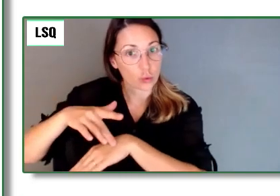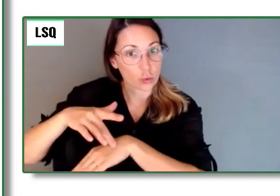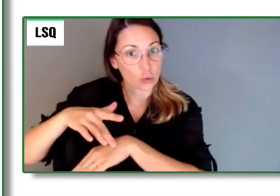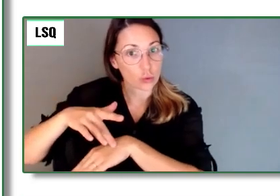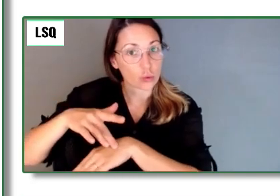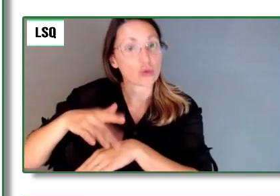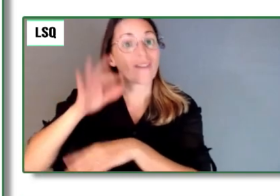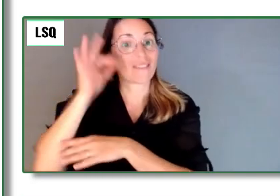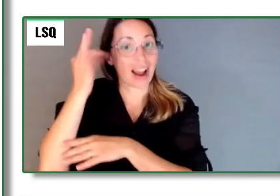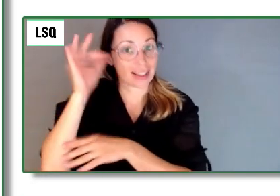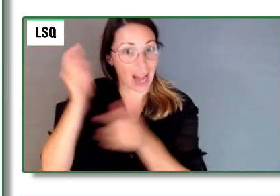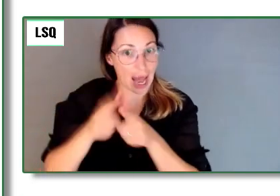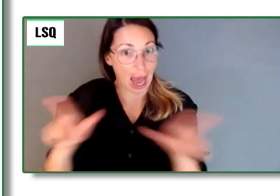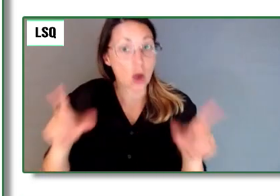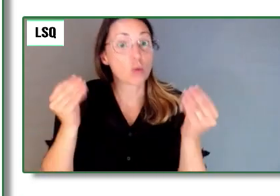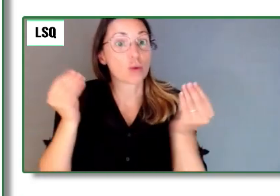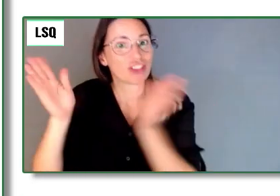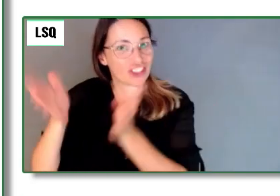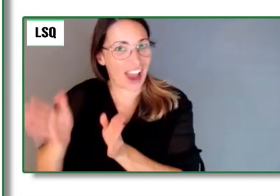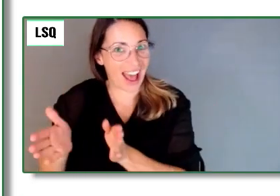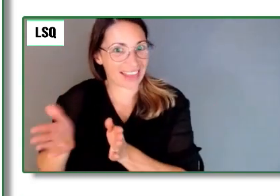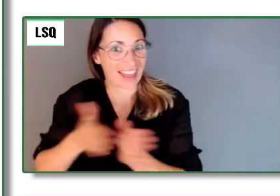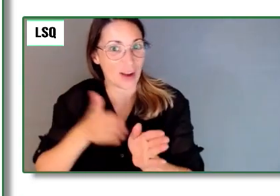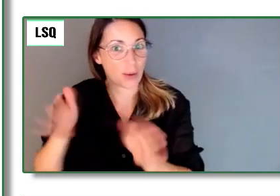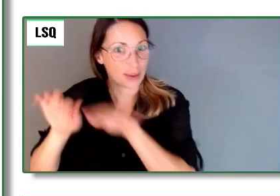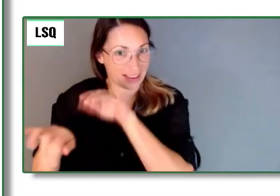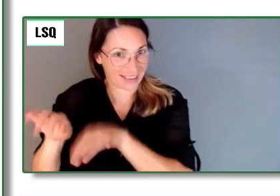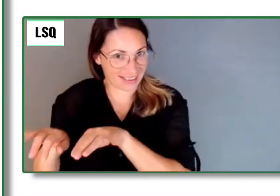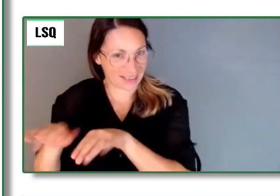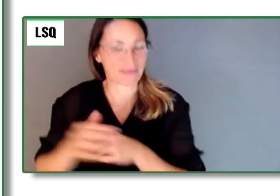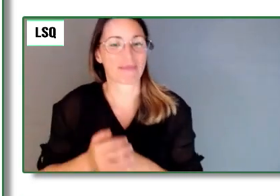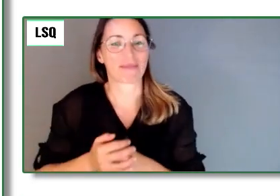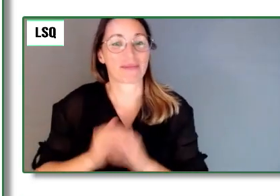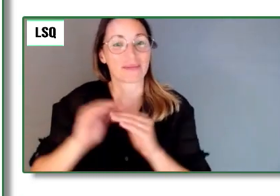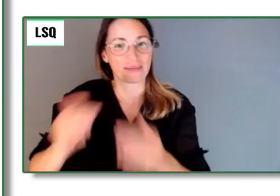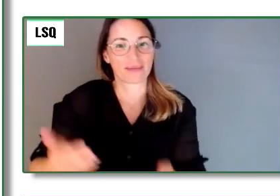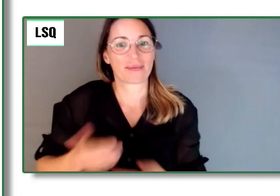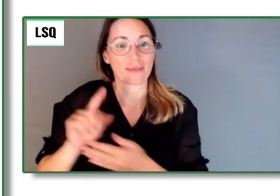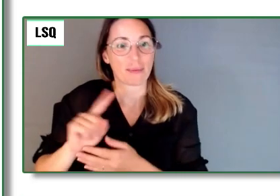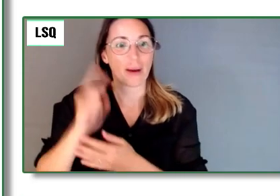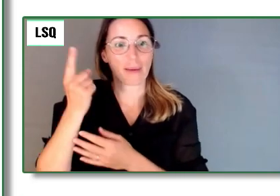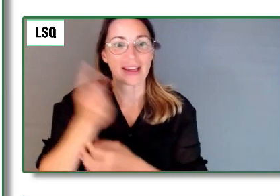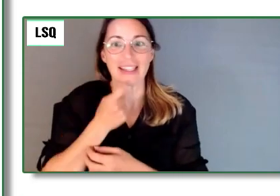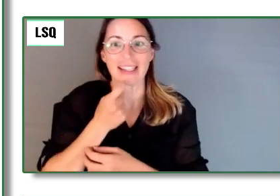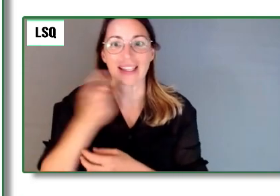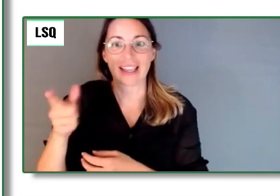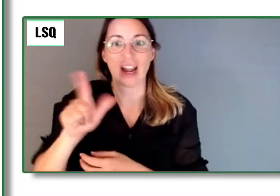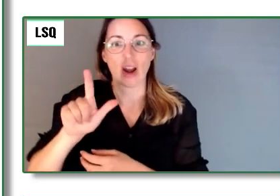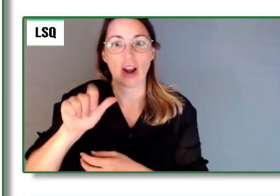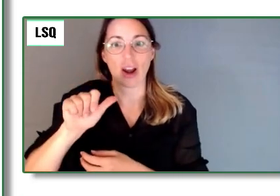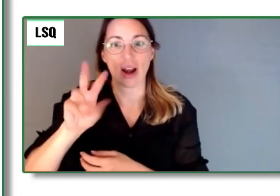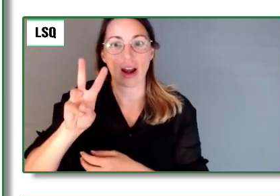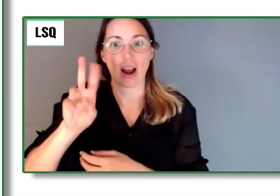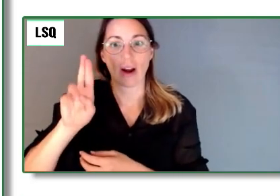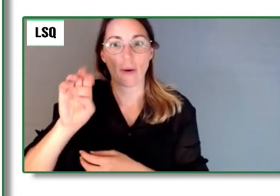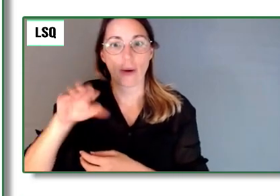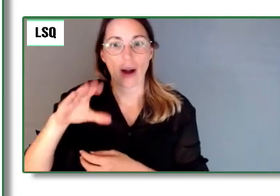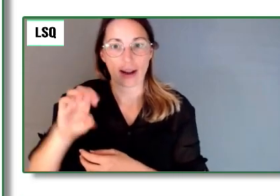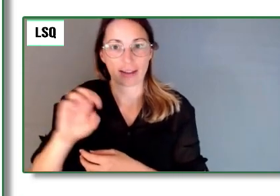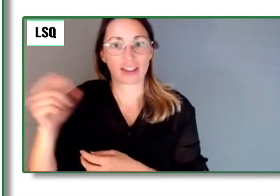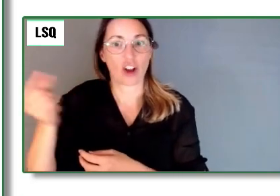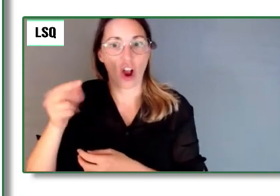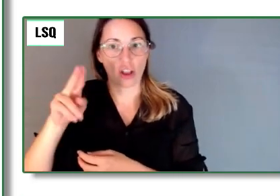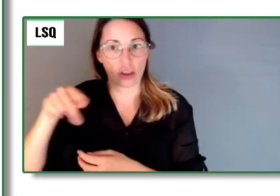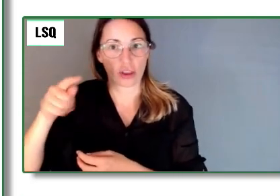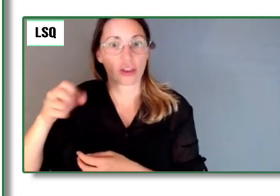nature, un écrivain de plein air, un diffuseur, un blog et un cinéaste dont le travail est récompensé par de nombreux prix. Avec depuis l'âge de 8 ans, le travail de Lawrence se